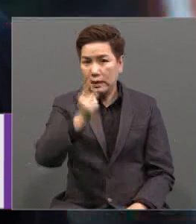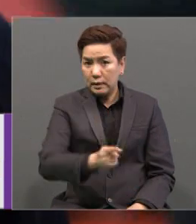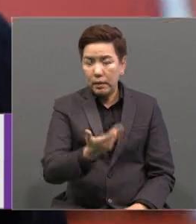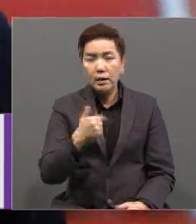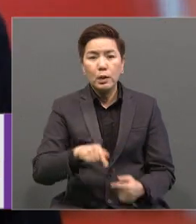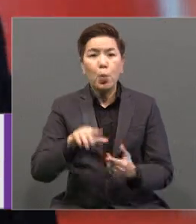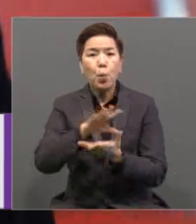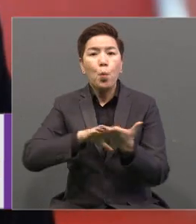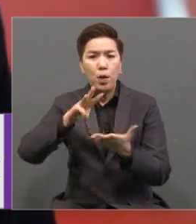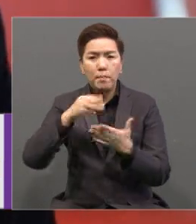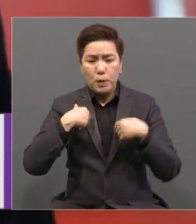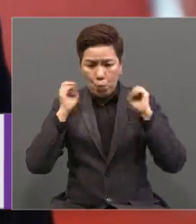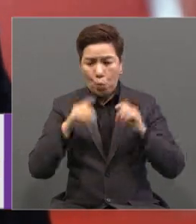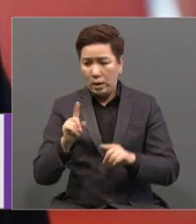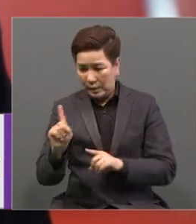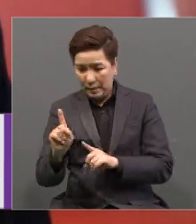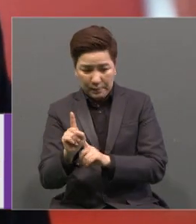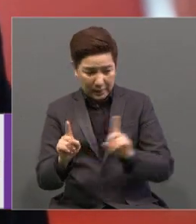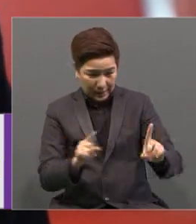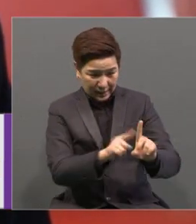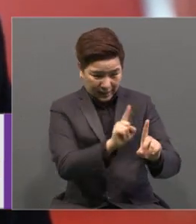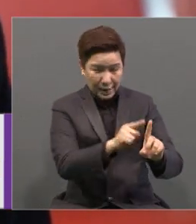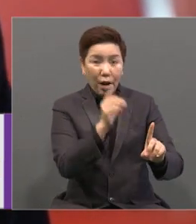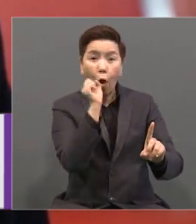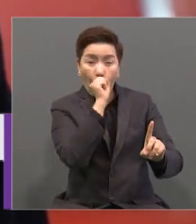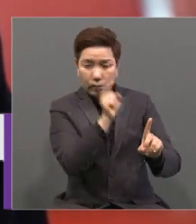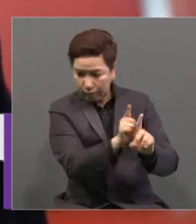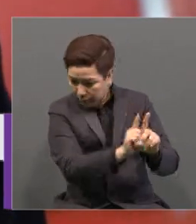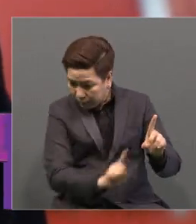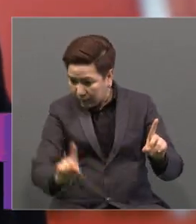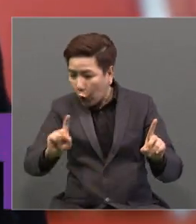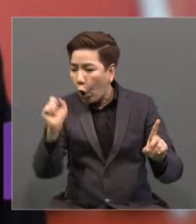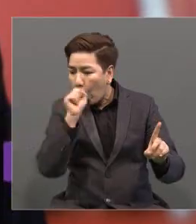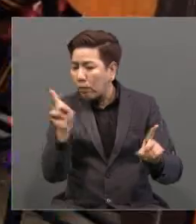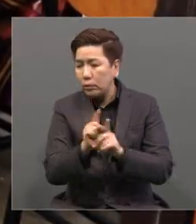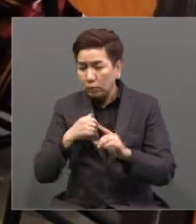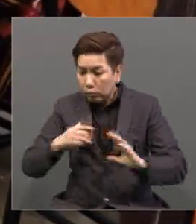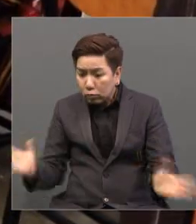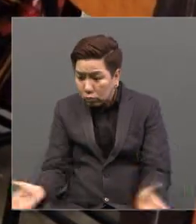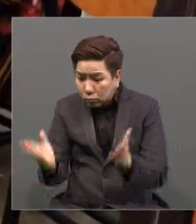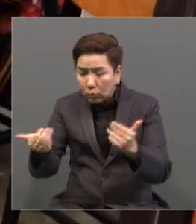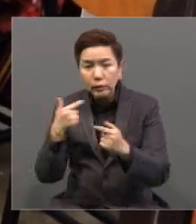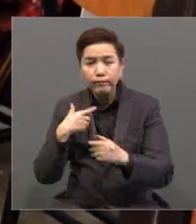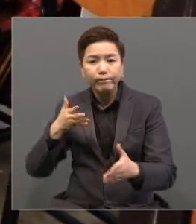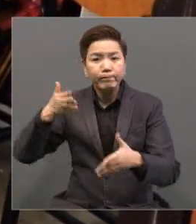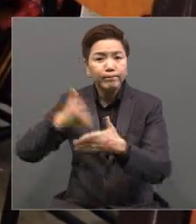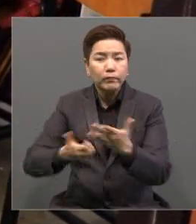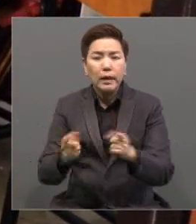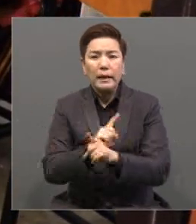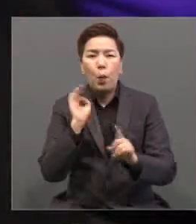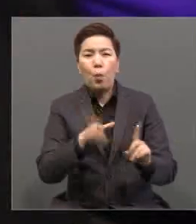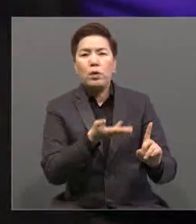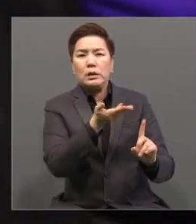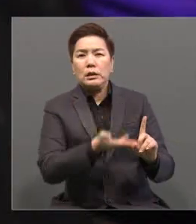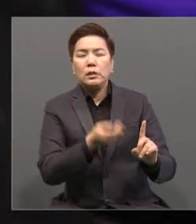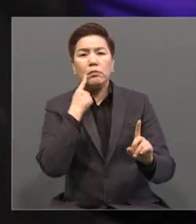พราะในวิทยาลัยก็มีครูอีกคนหนึ่งที่ประกอบอาชีพร้องเพลงเช่นเดียวกันก็สนับสนุนไม่เคยปิดกั้นแต่กรณีของครูร